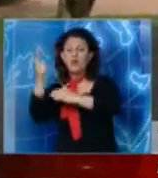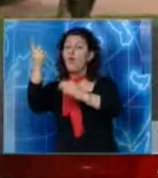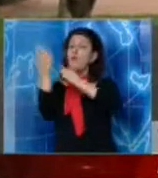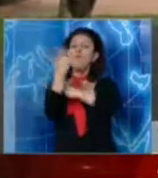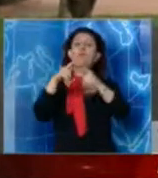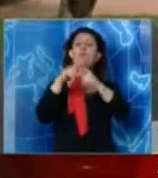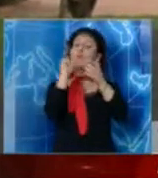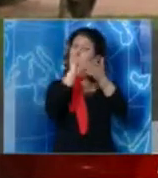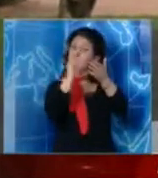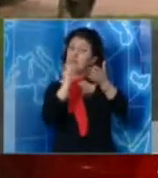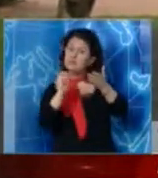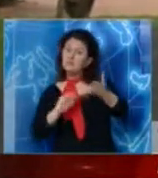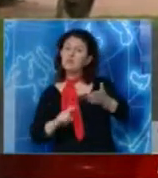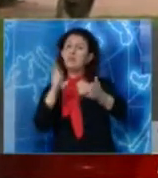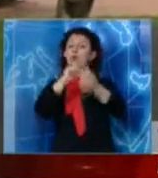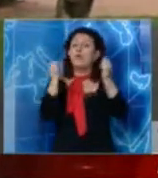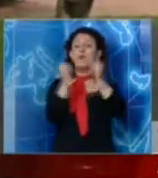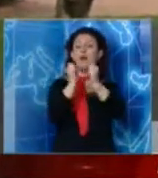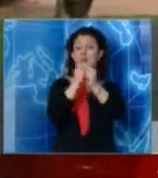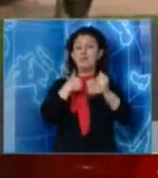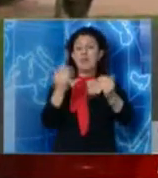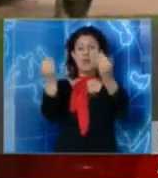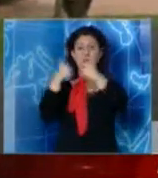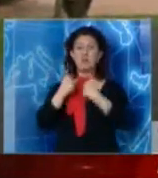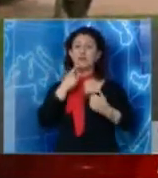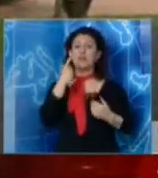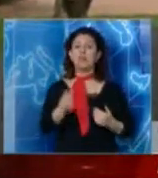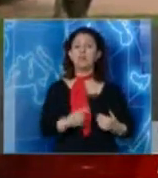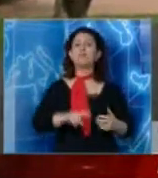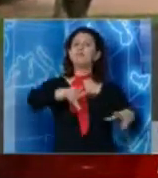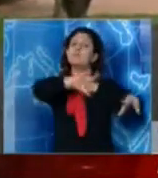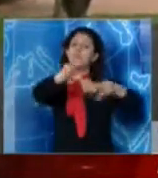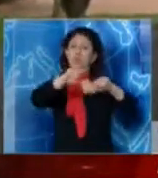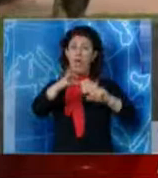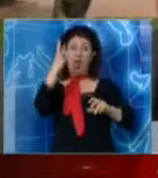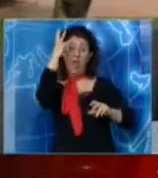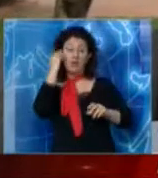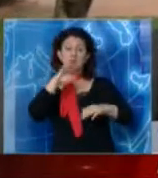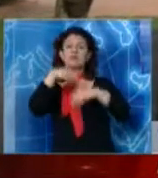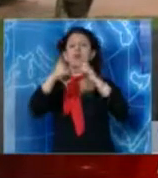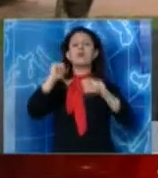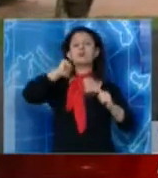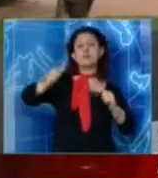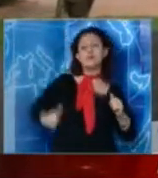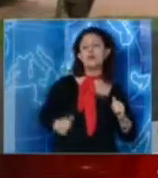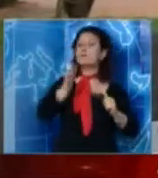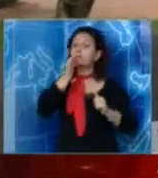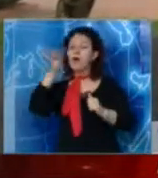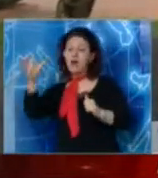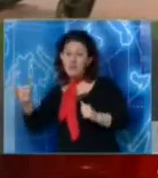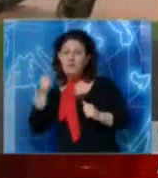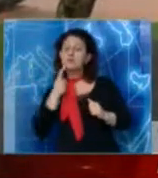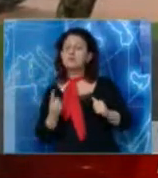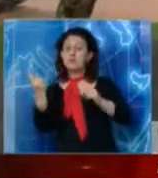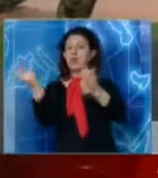dedi doldurup bu evrakla formla birlikte bize geleceksiniz dedi. Dolandırıldığını anlayarak Cumhuriyet Başsavcılığına şikayet